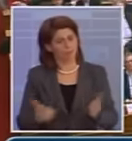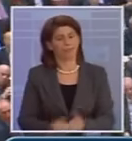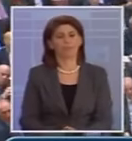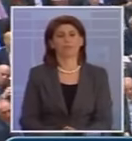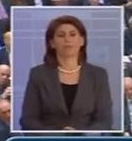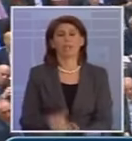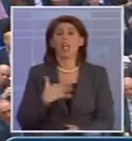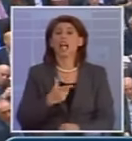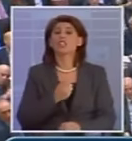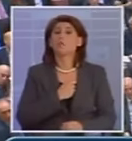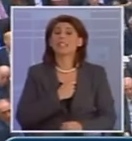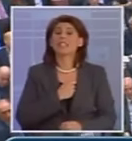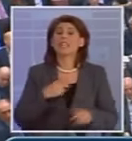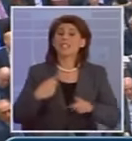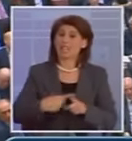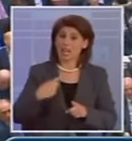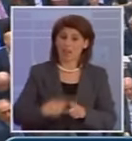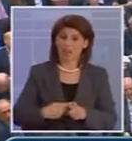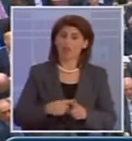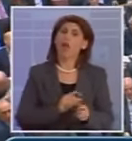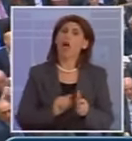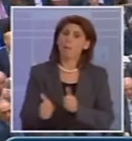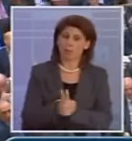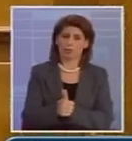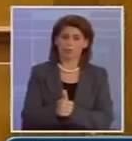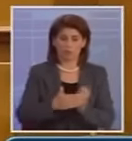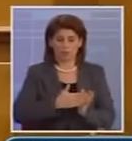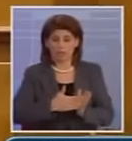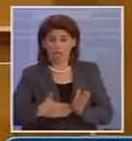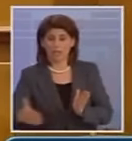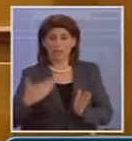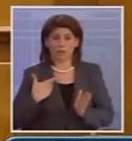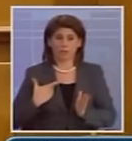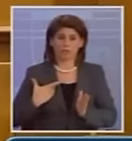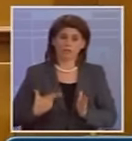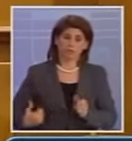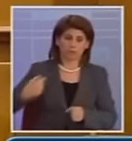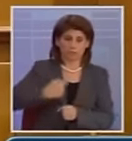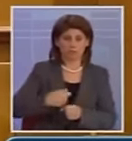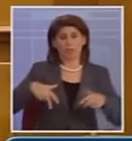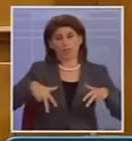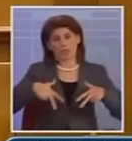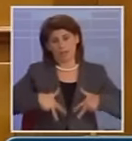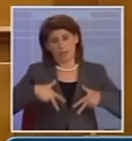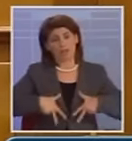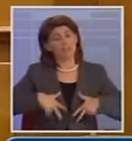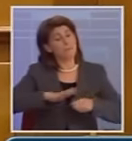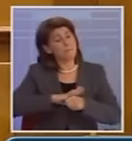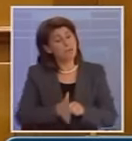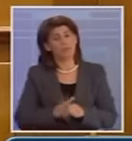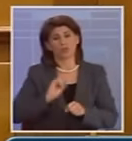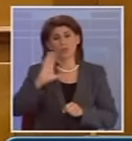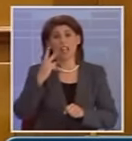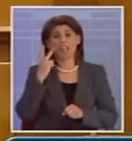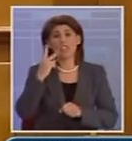Και η αξιοπιστία της χώρας αποκαταστάθηκε στο διάστημα που ήμασταν κυβέρνηση πλήρως στο εξωτερικό. Επί 2 χρόνια